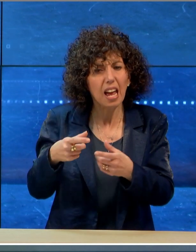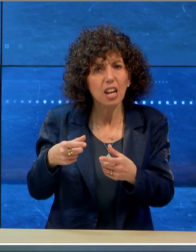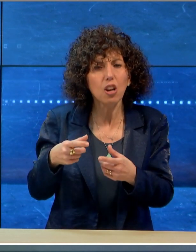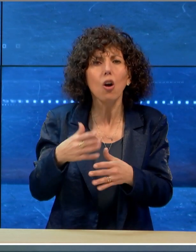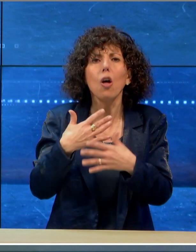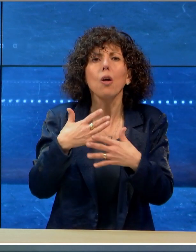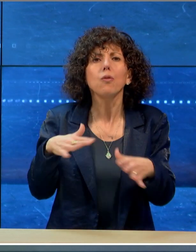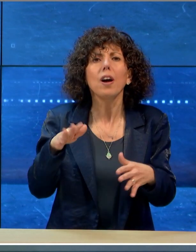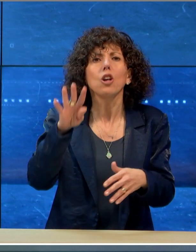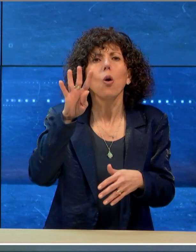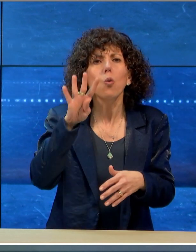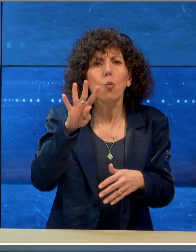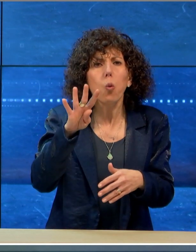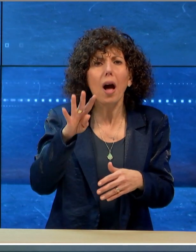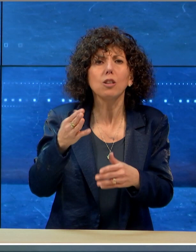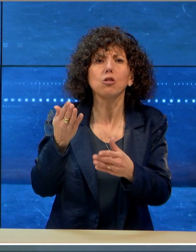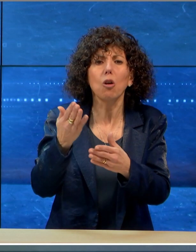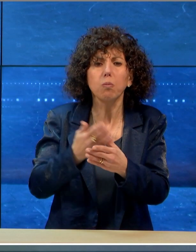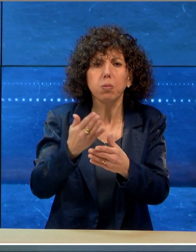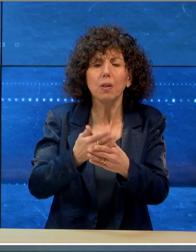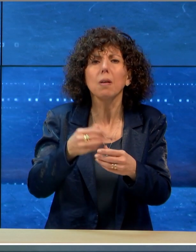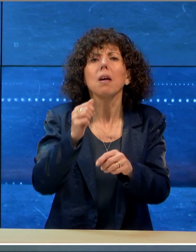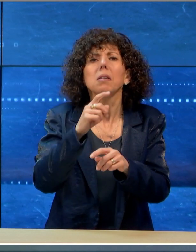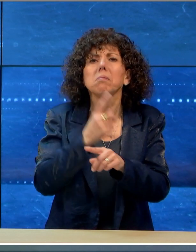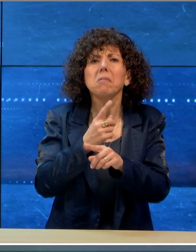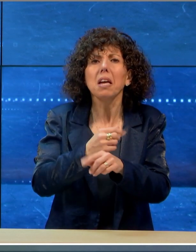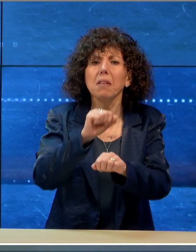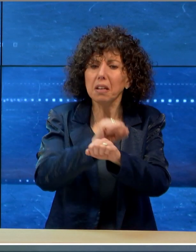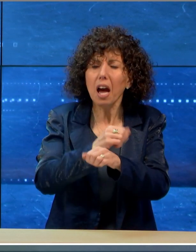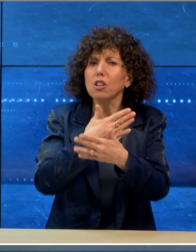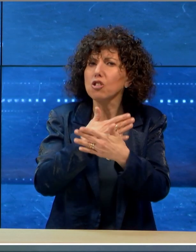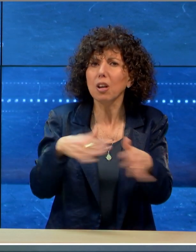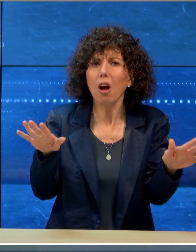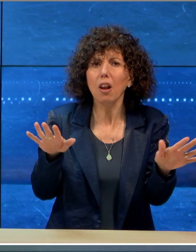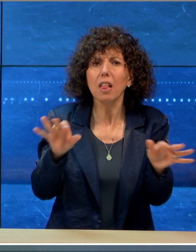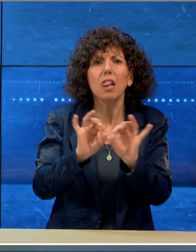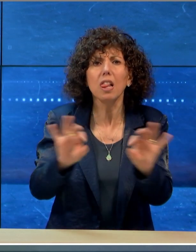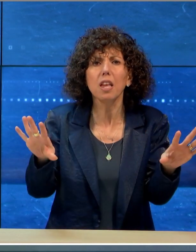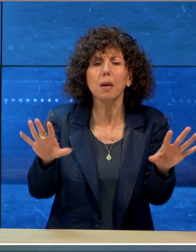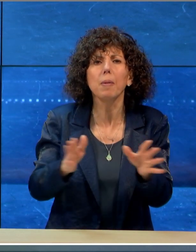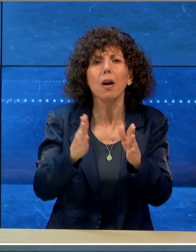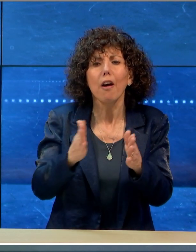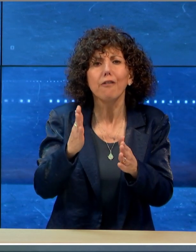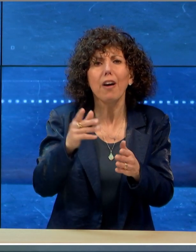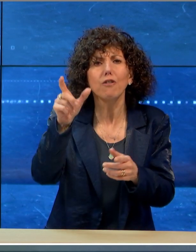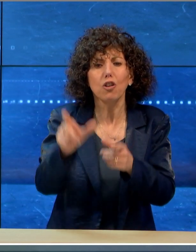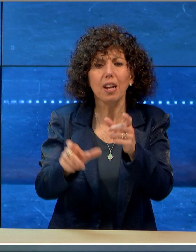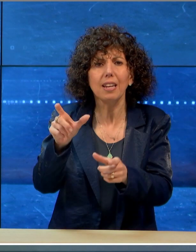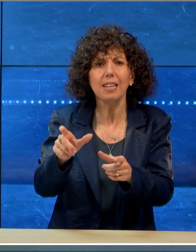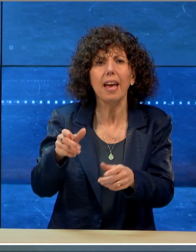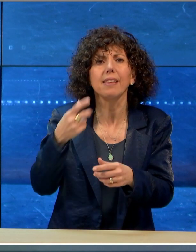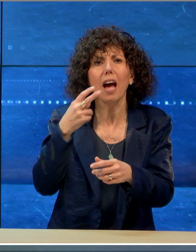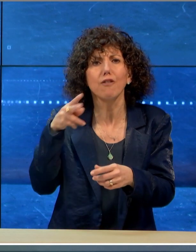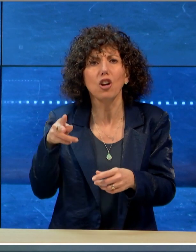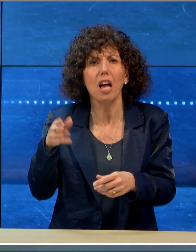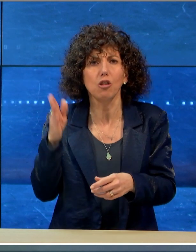emesso quattro provvedimenti di scarc in favore dei clienti del